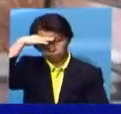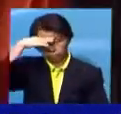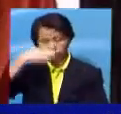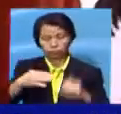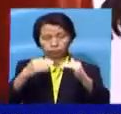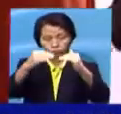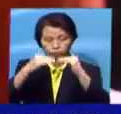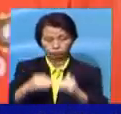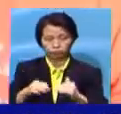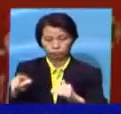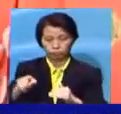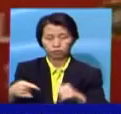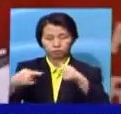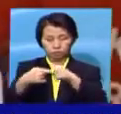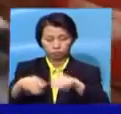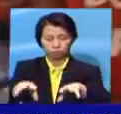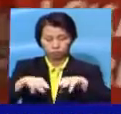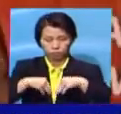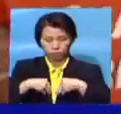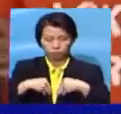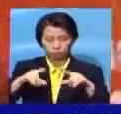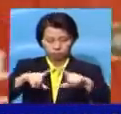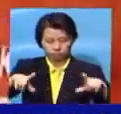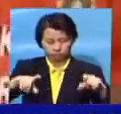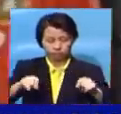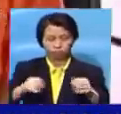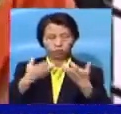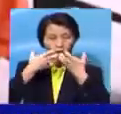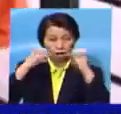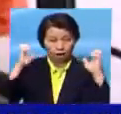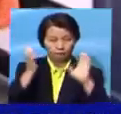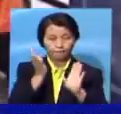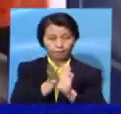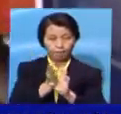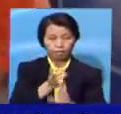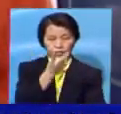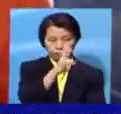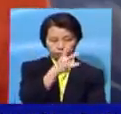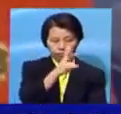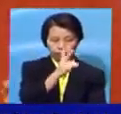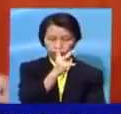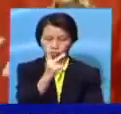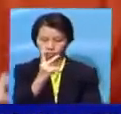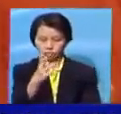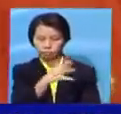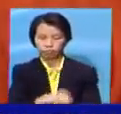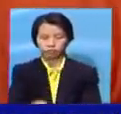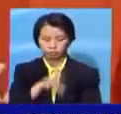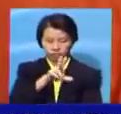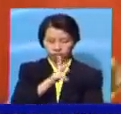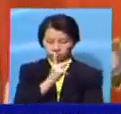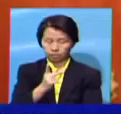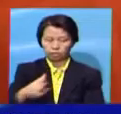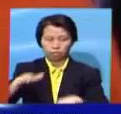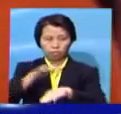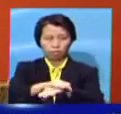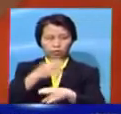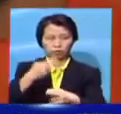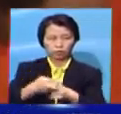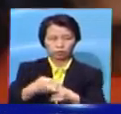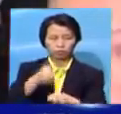seterusnya tertuduh didakwa menerima dua keping cek Maybank Islamic bernilai rm17,000 dan rm3,000 atas nama